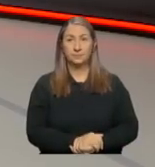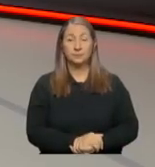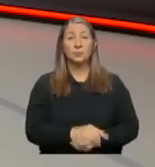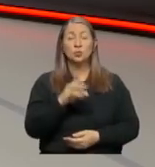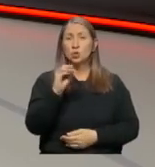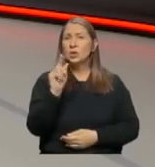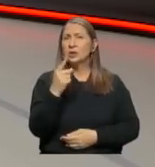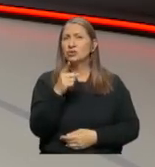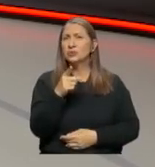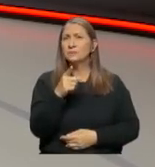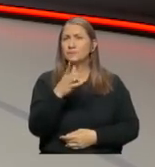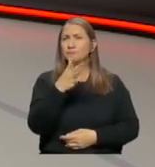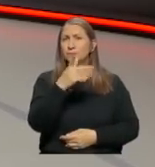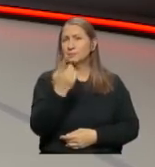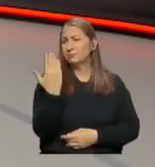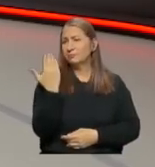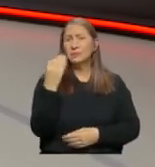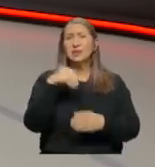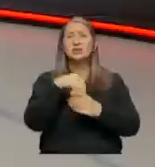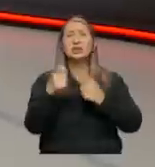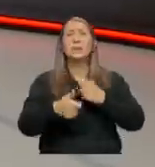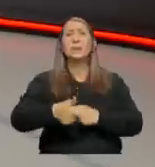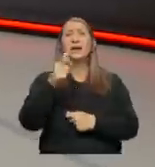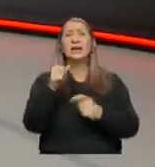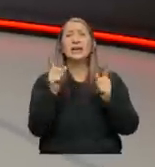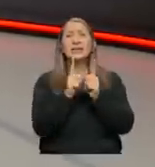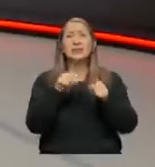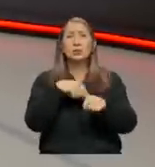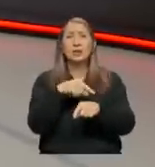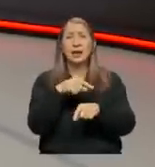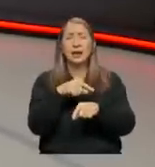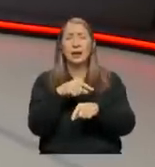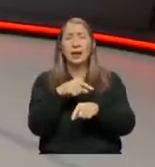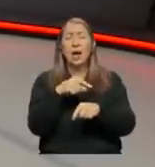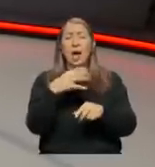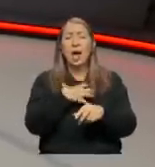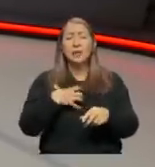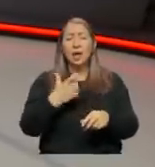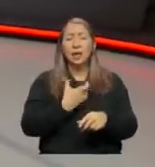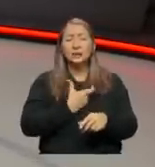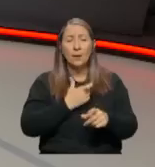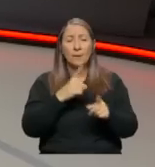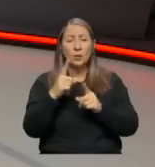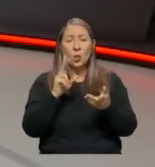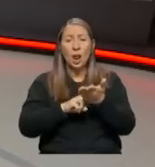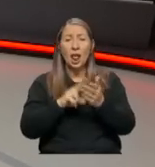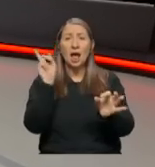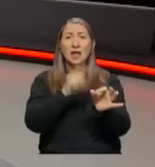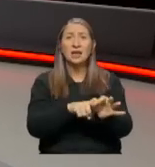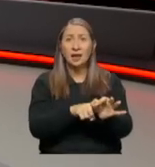Şimdi bu çok ilginç. Biliyorsunuz geçenlerde İçişleri Bakanlığı'ndan kısa sürede Anayasa Mahkemesi üyeliğine